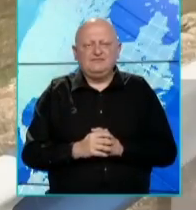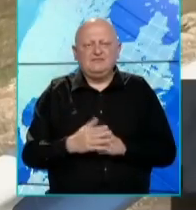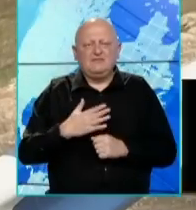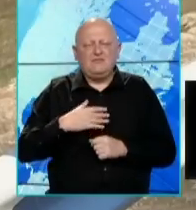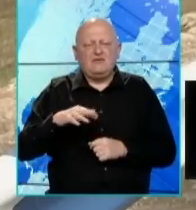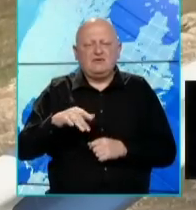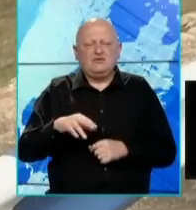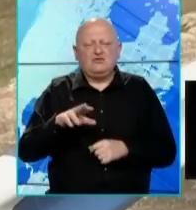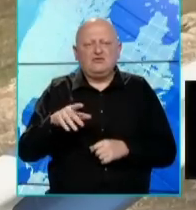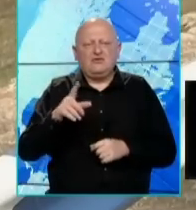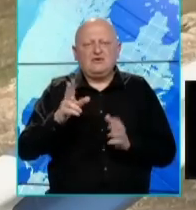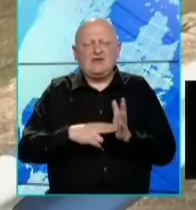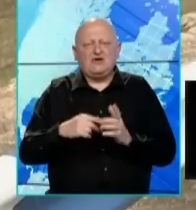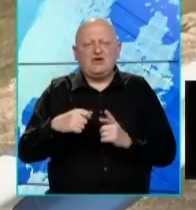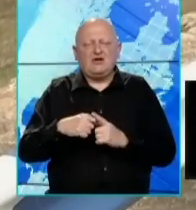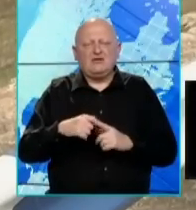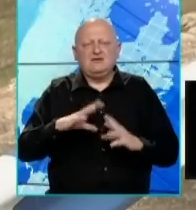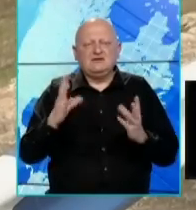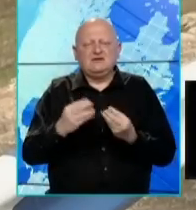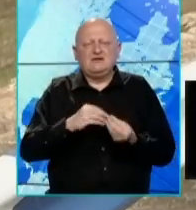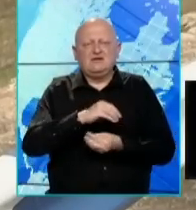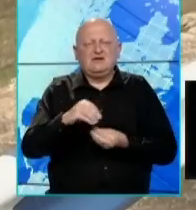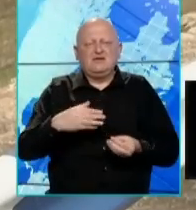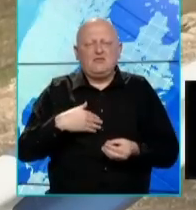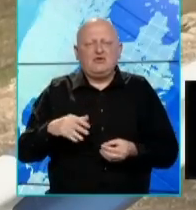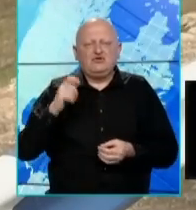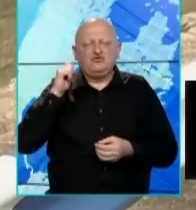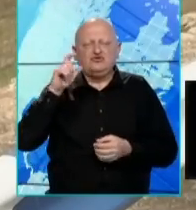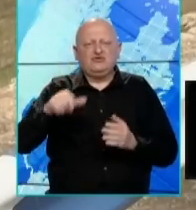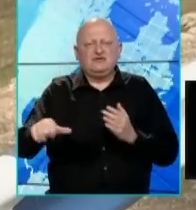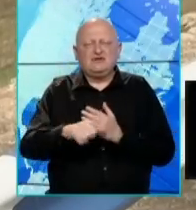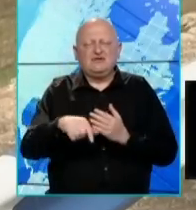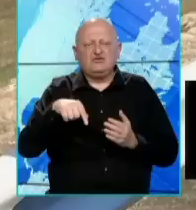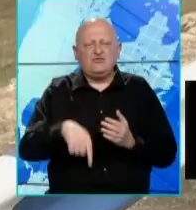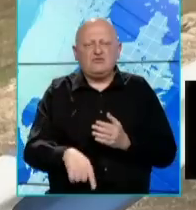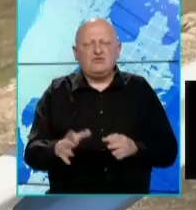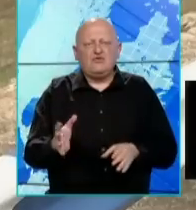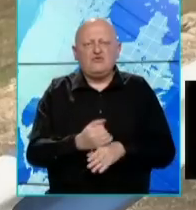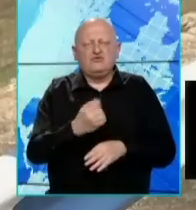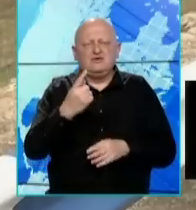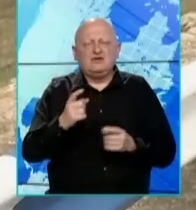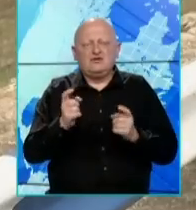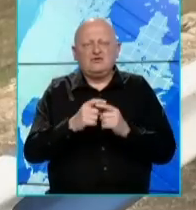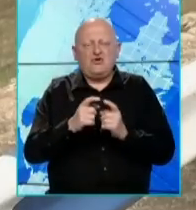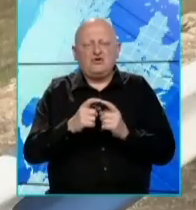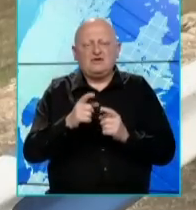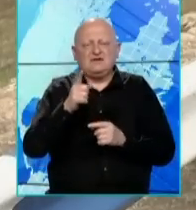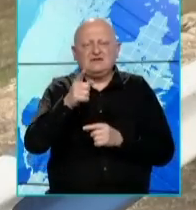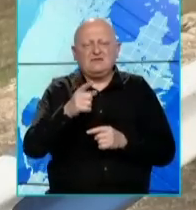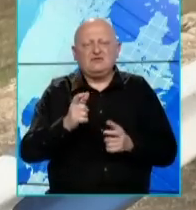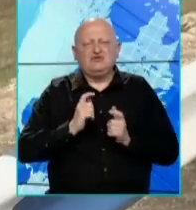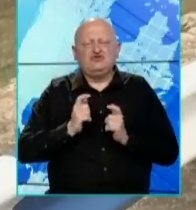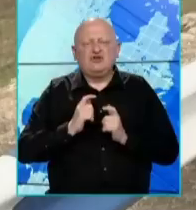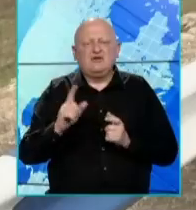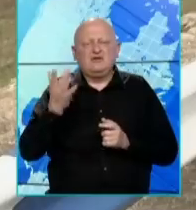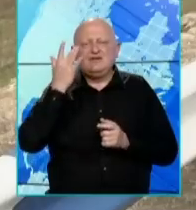Moja braća, rođaci u Nagorno-Karabahu, cijela porodica moje žene skrivaju se u podrumu. Uspio sam jednom stupiti u kontakt s njima. Čekamo